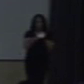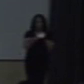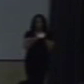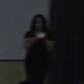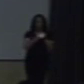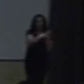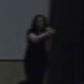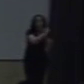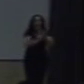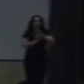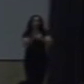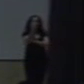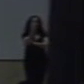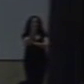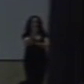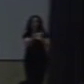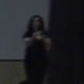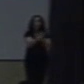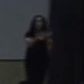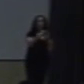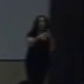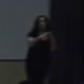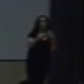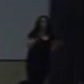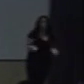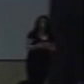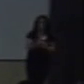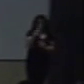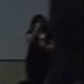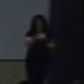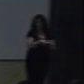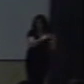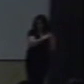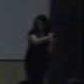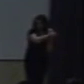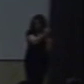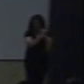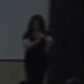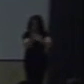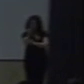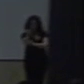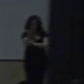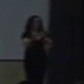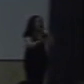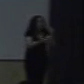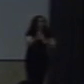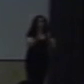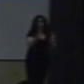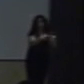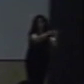consum d'aquests mitjans. Jo penso que avui en dia la societat està evolucionant i està aprenent a utilitzar les xarxes socials i a documentar-se, a